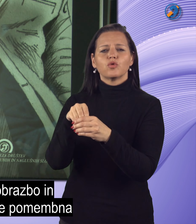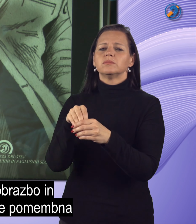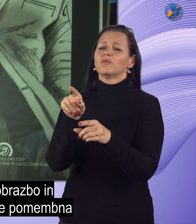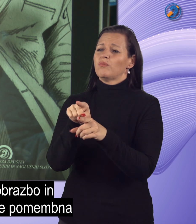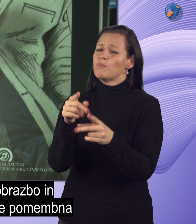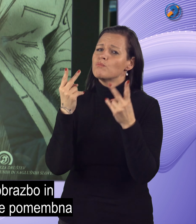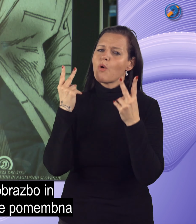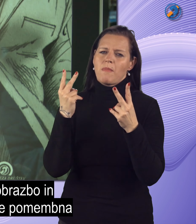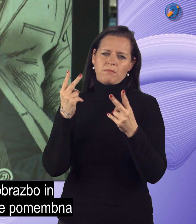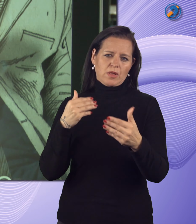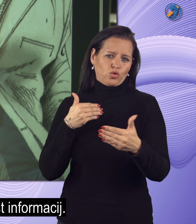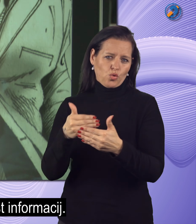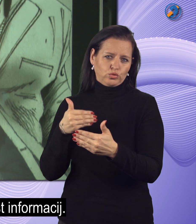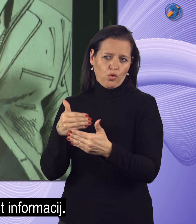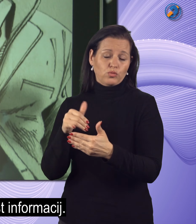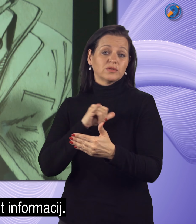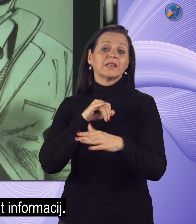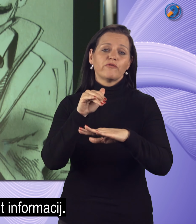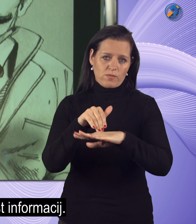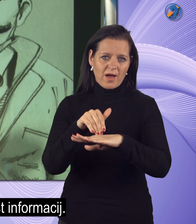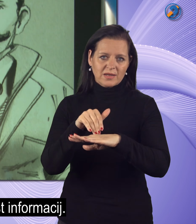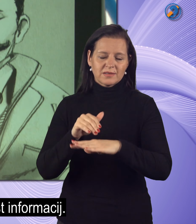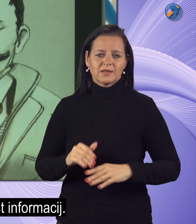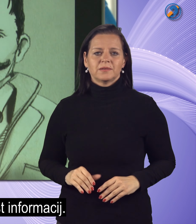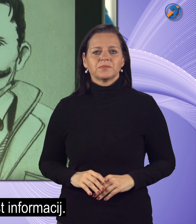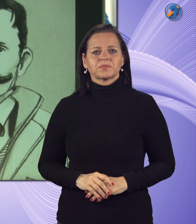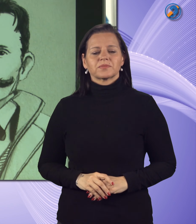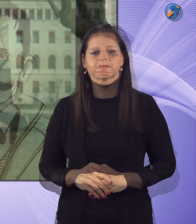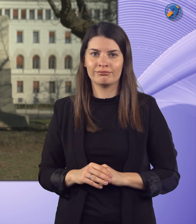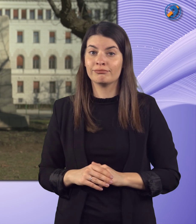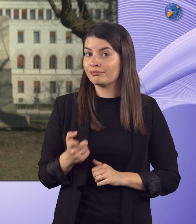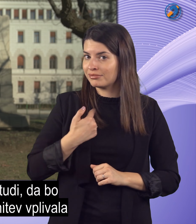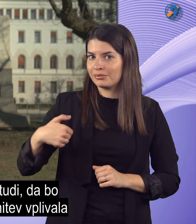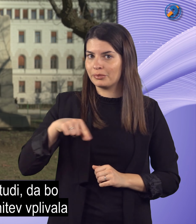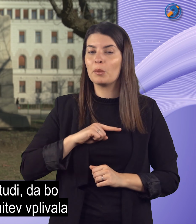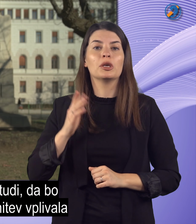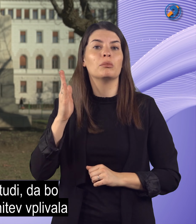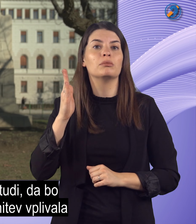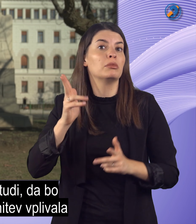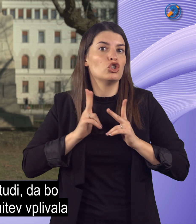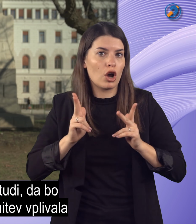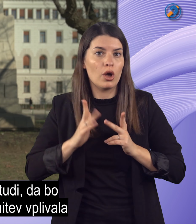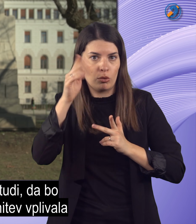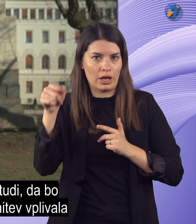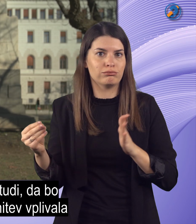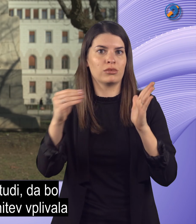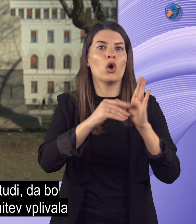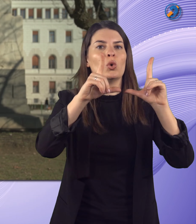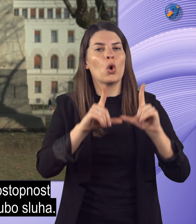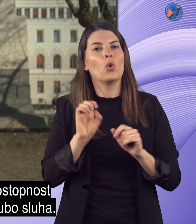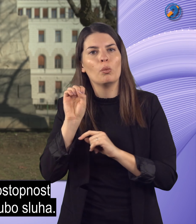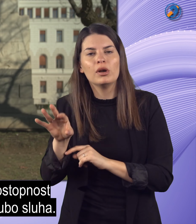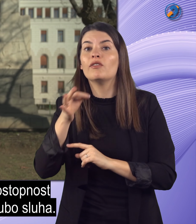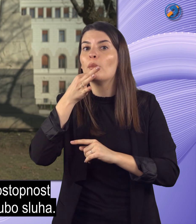vključenost pa je pomembna tudi dostopnost informacij. Pričakujemo tudi, da bo ustavna dopolnitev